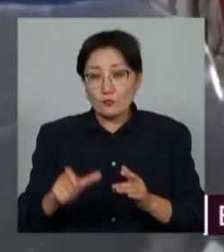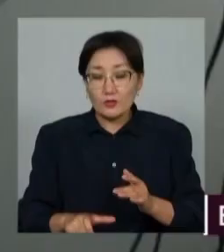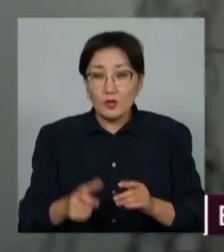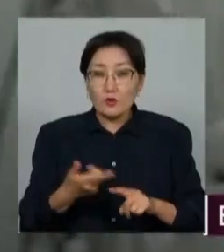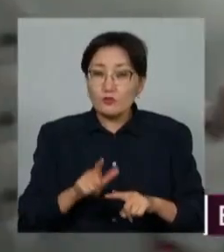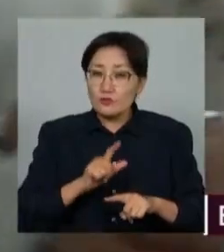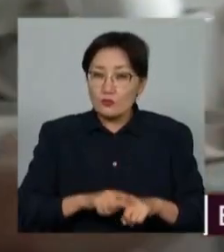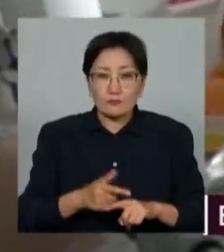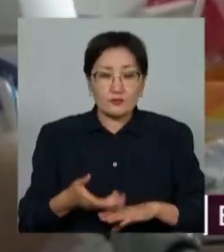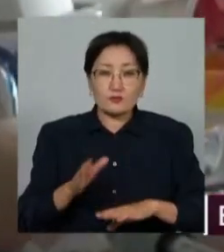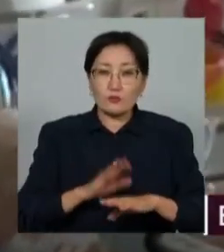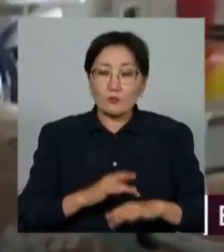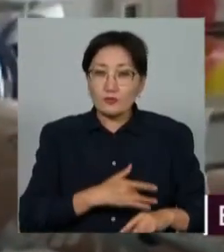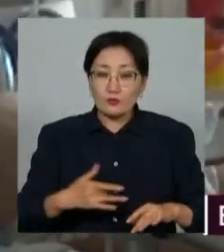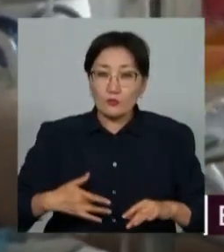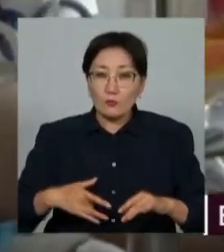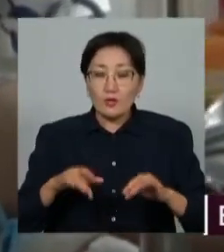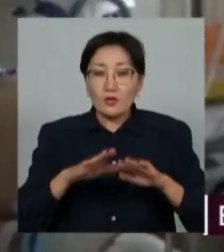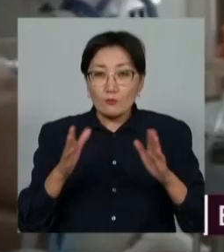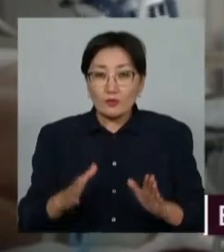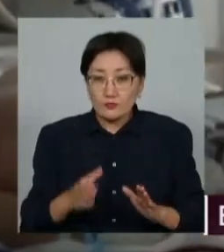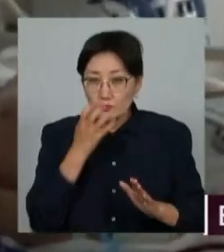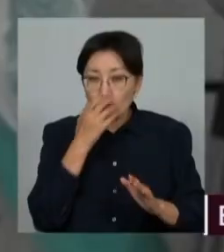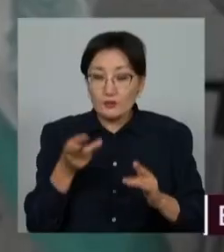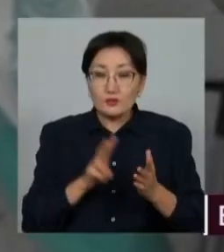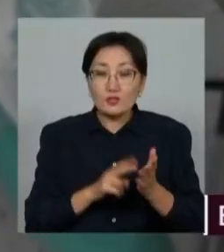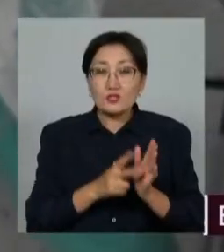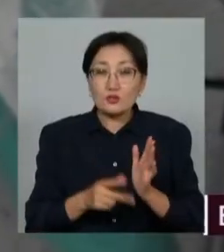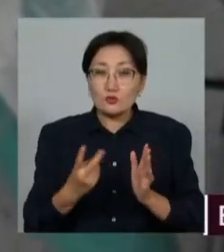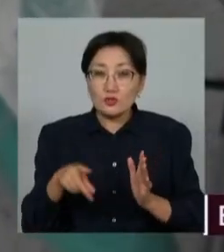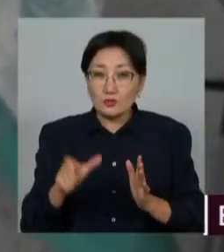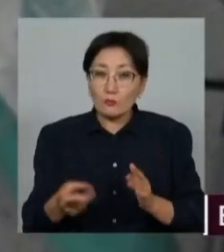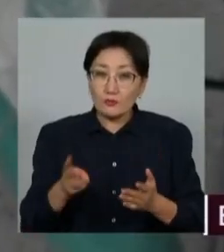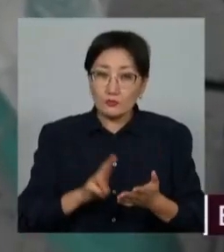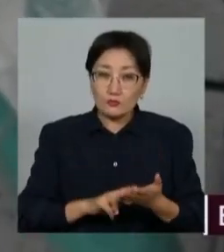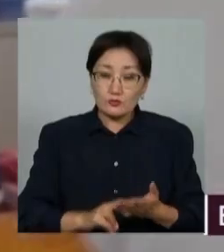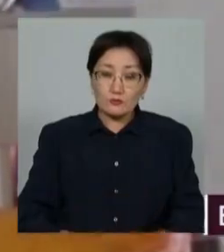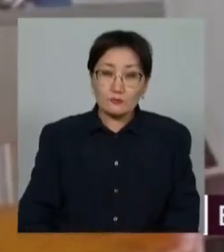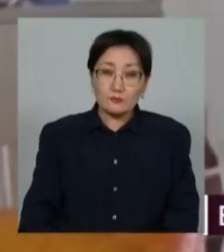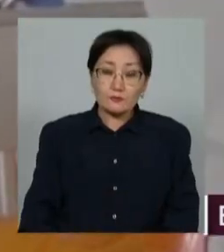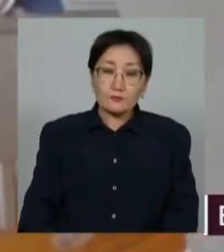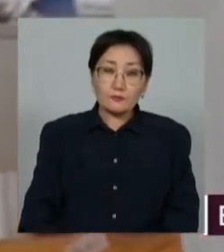аса ауыр халде. Өкпені жасанды желдеткішке 83 науқас қосылған.